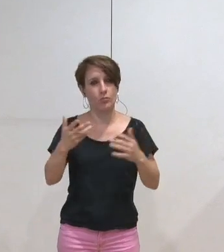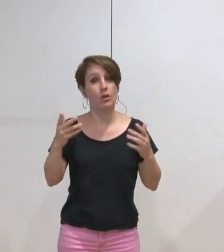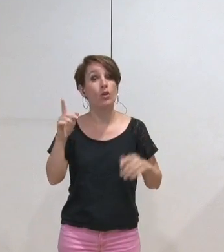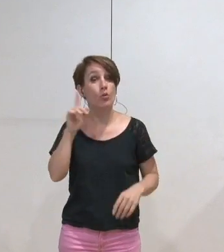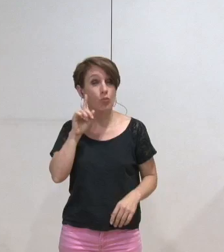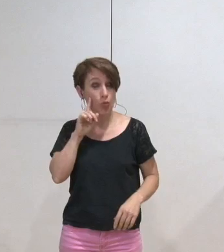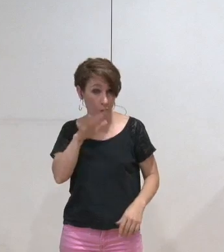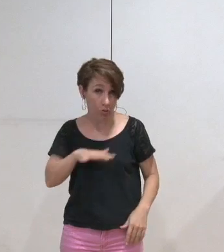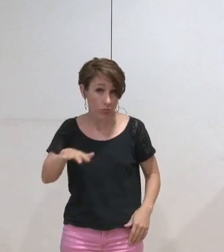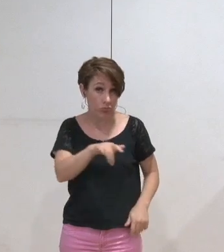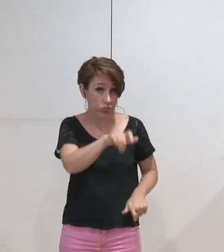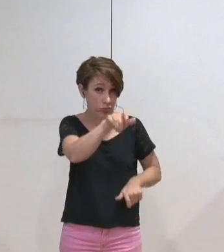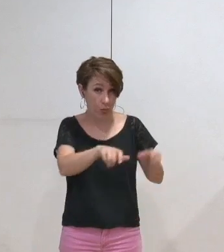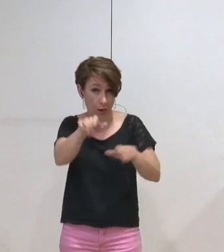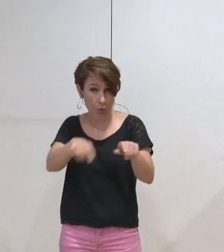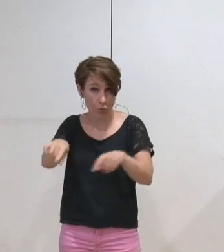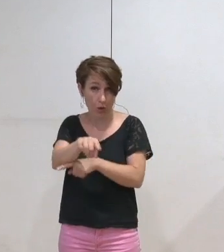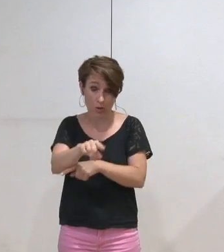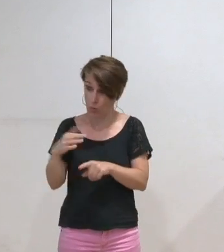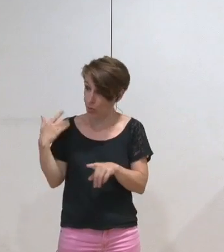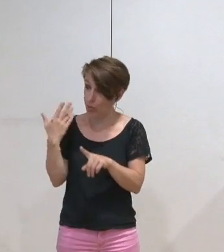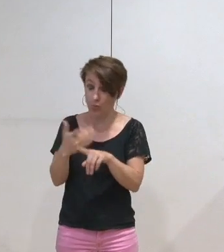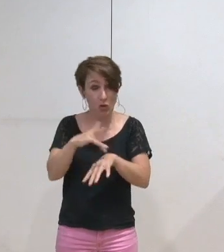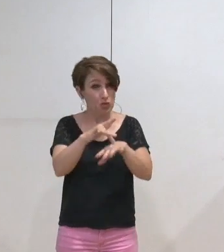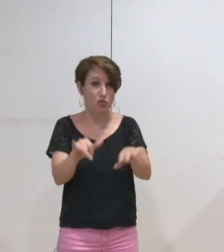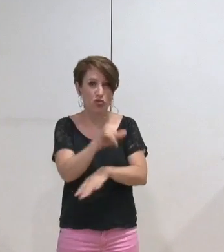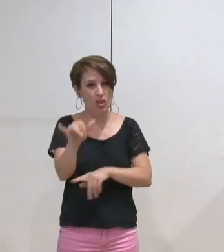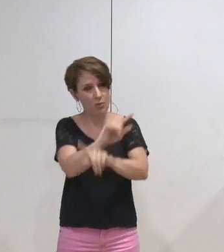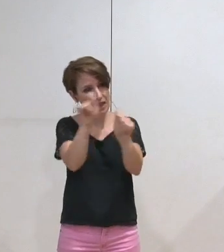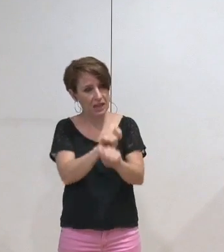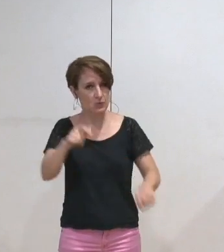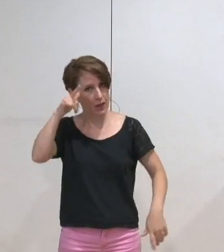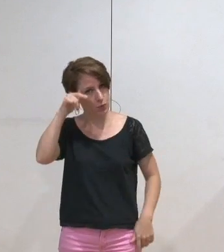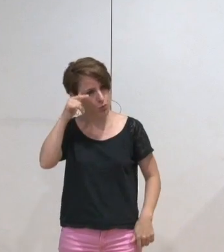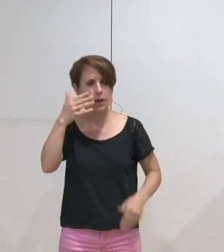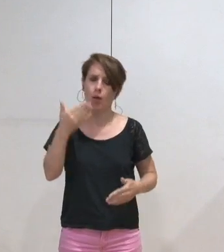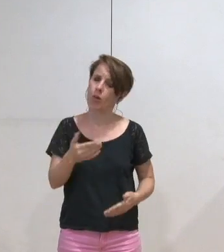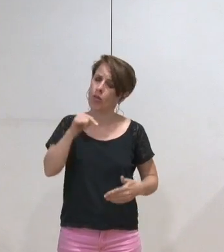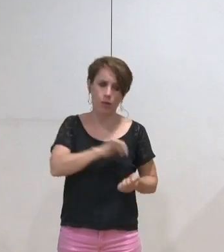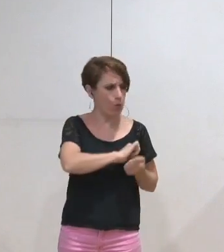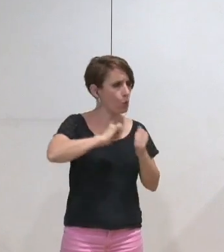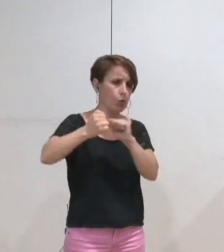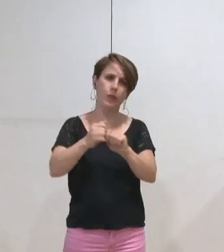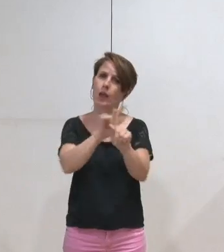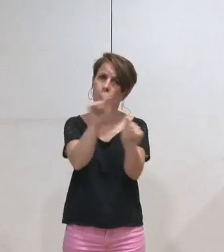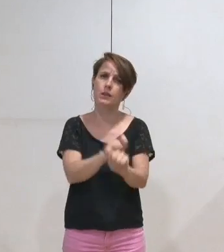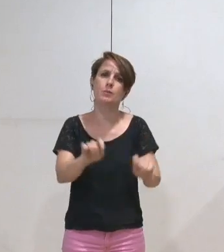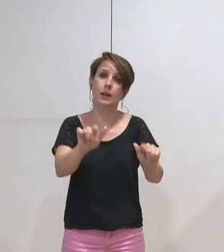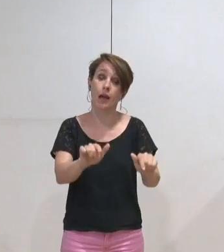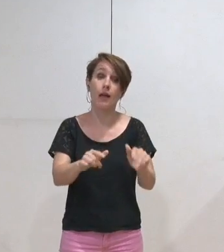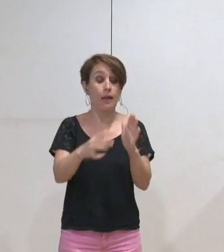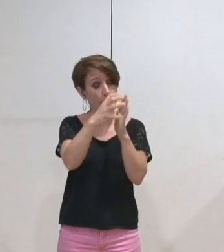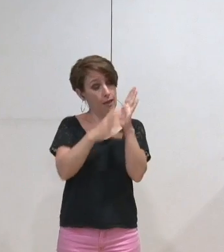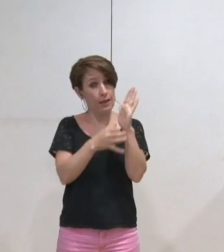n'a guère bénéficié du respect républicain il est effectivement temps que ça change la circulaire dit c'est elle qui le